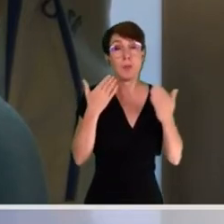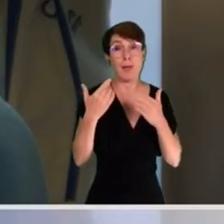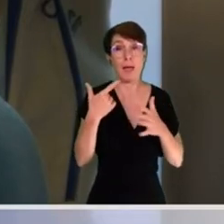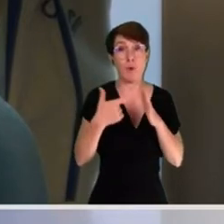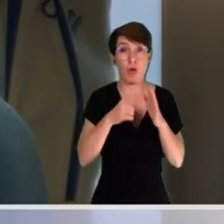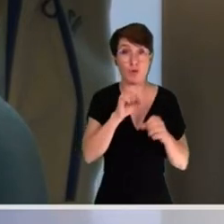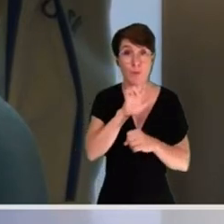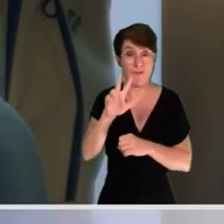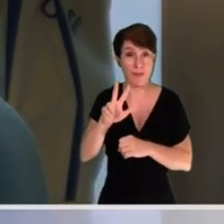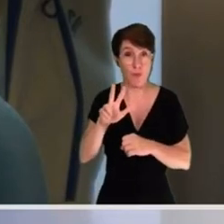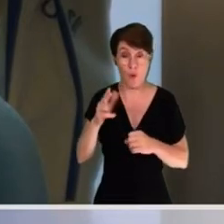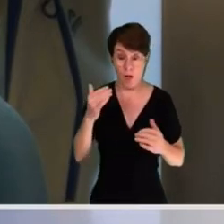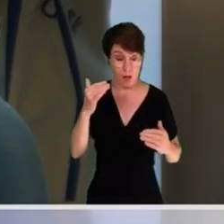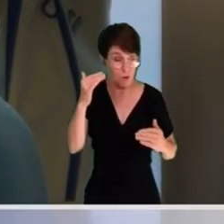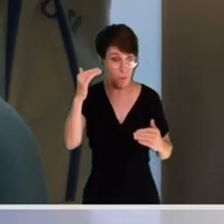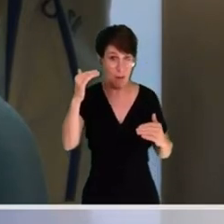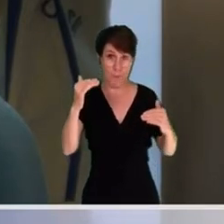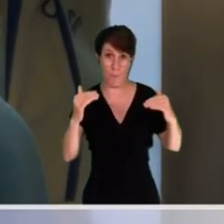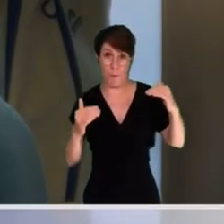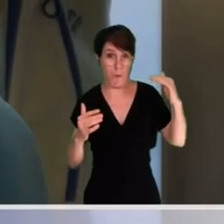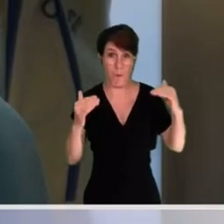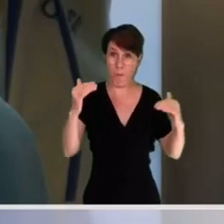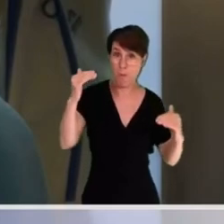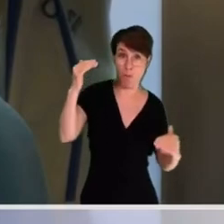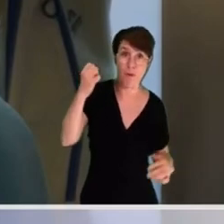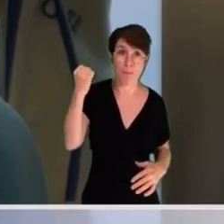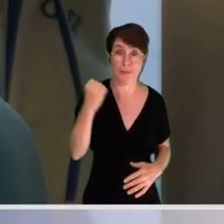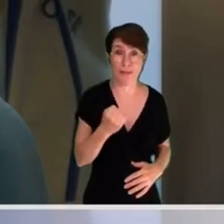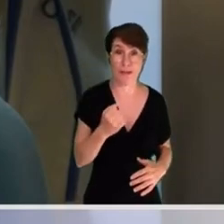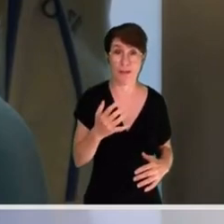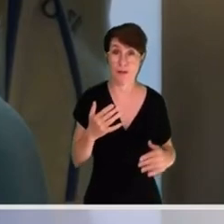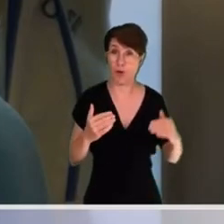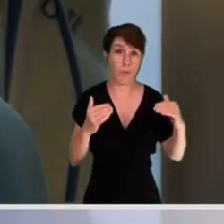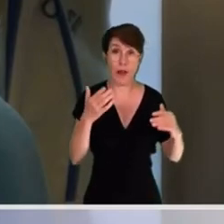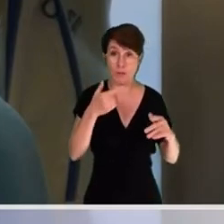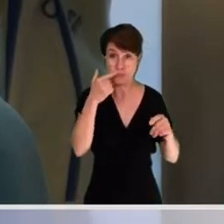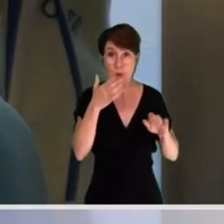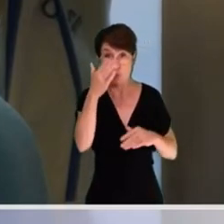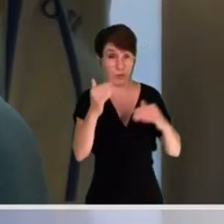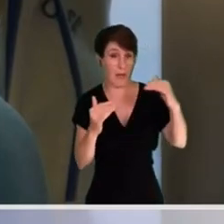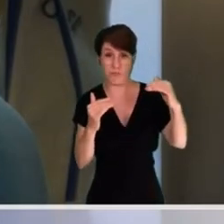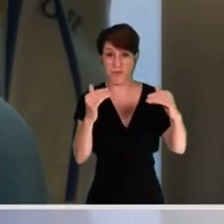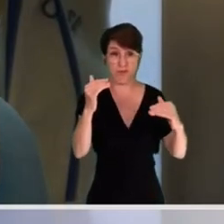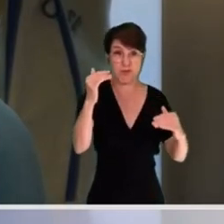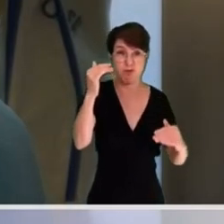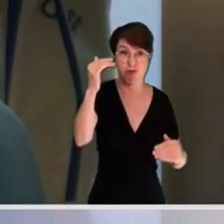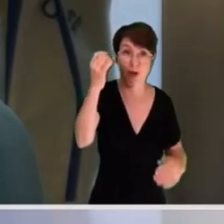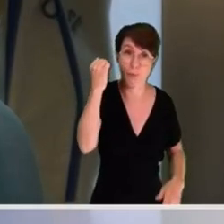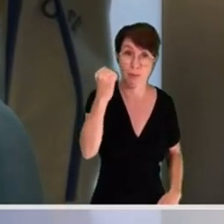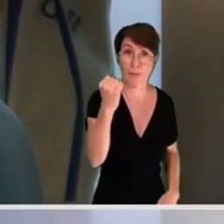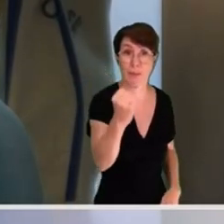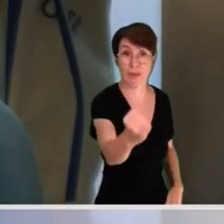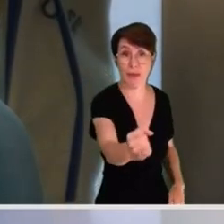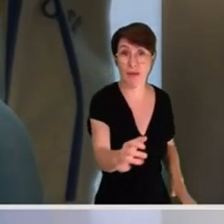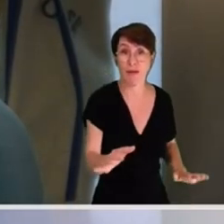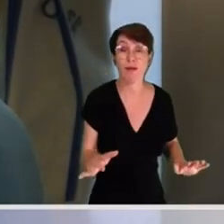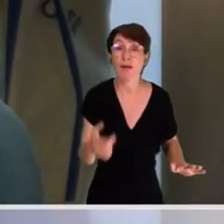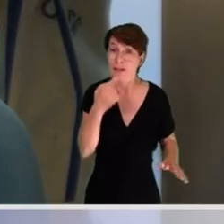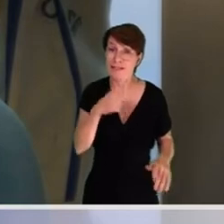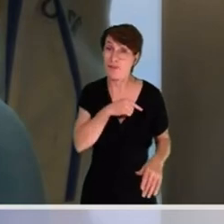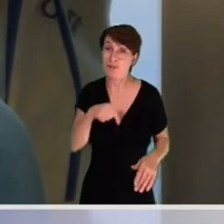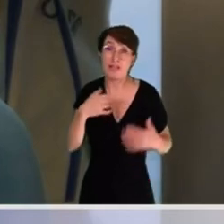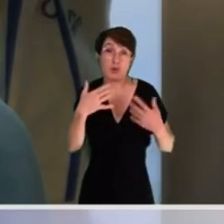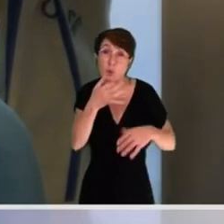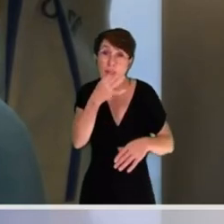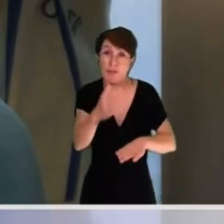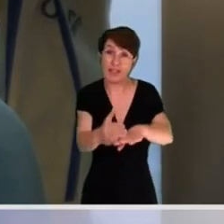données prospectives prévoient que ça va continuer de s'aggraver. Ça signifie toujours que ce que nous avions dit, à savoir que